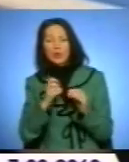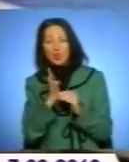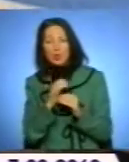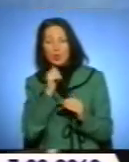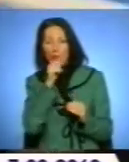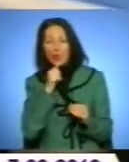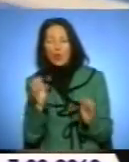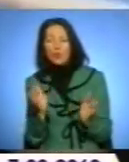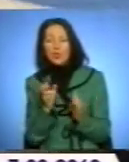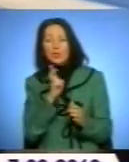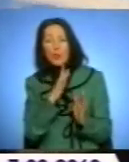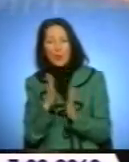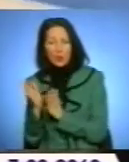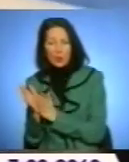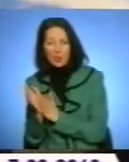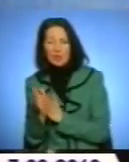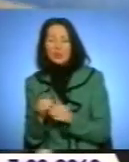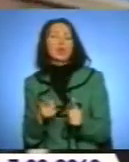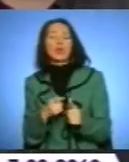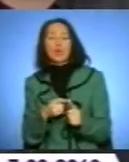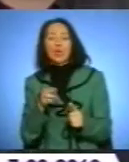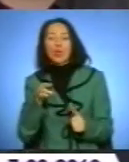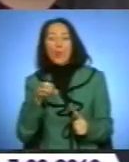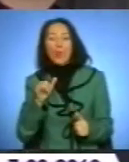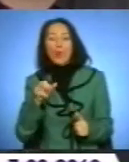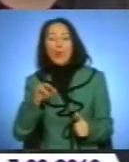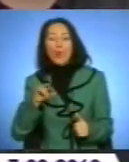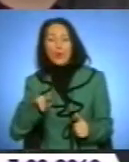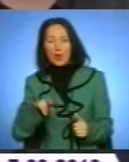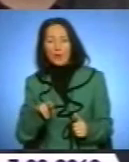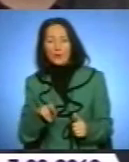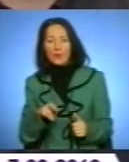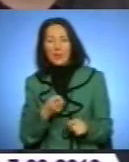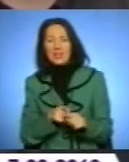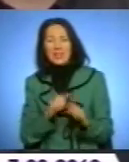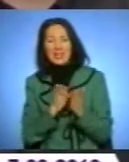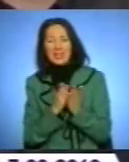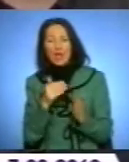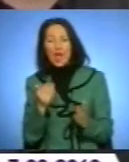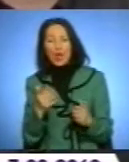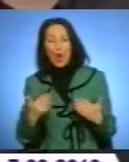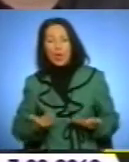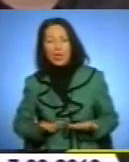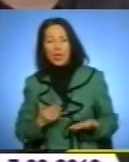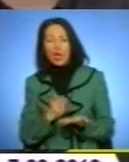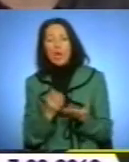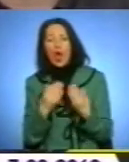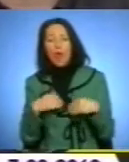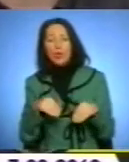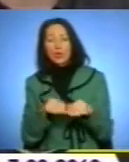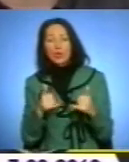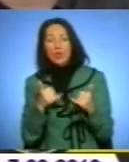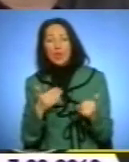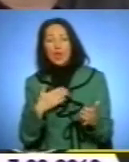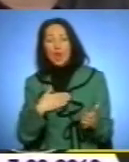національного технічного університету імені Івана Полюя. Ця книга і його життя є таким об'єднуючим для нашого народу,